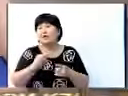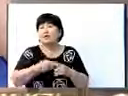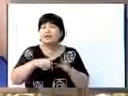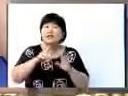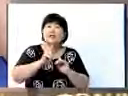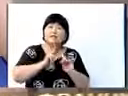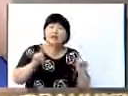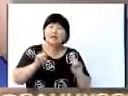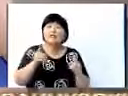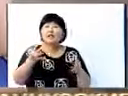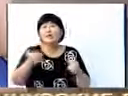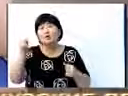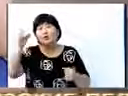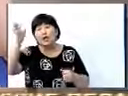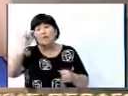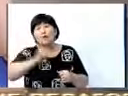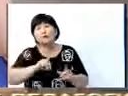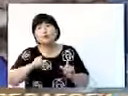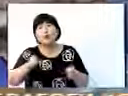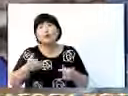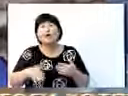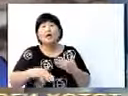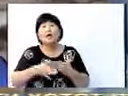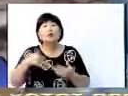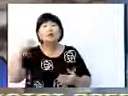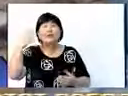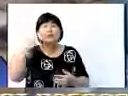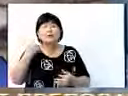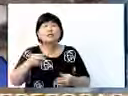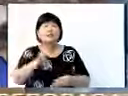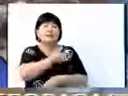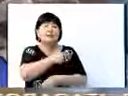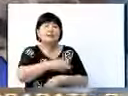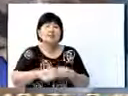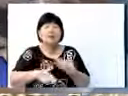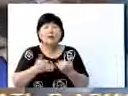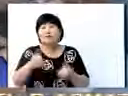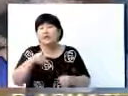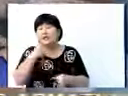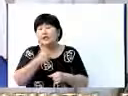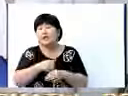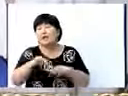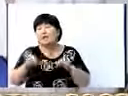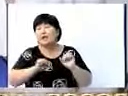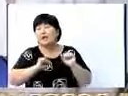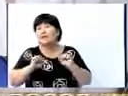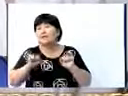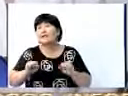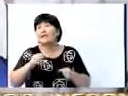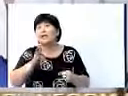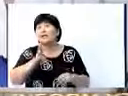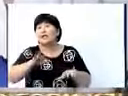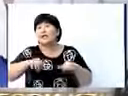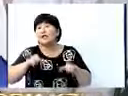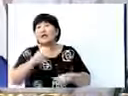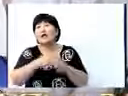лидерских качеств, получению образования, по трудоустройству, оказывается психологическая и медицинская помощь. Среди главных проектов – защита репродуктивных прав женщин